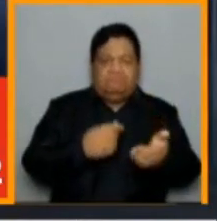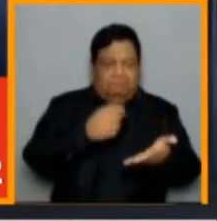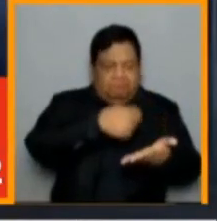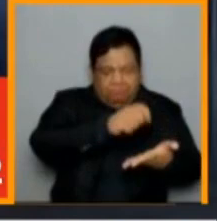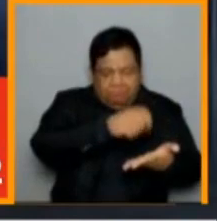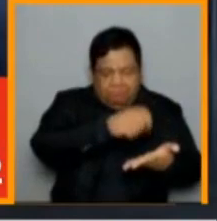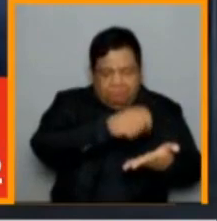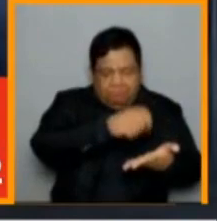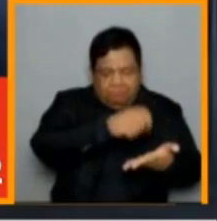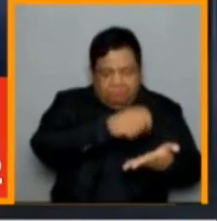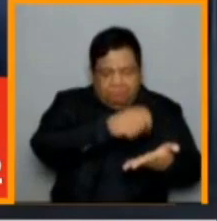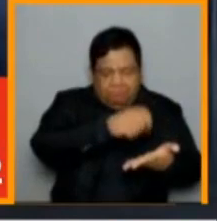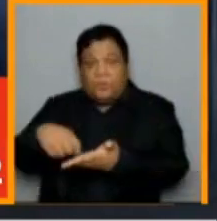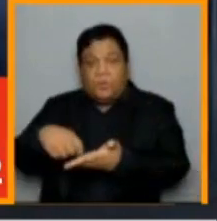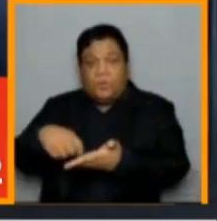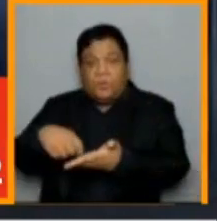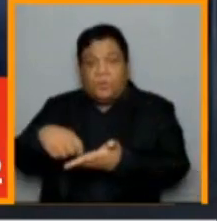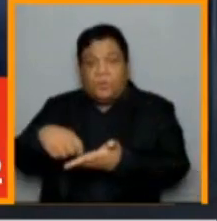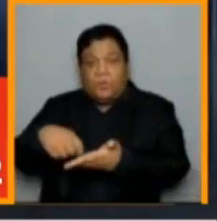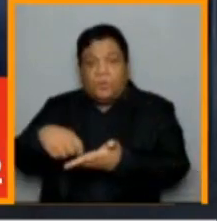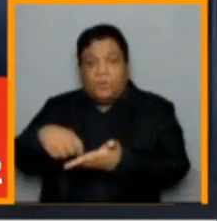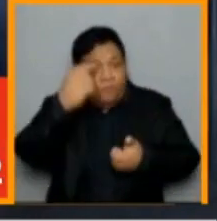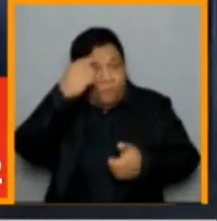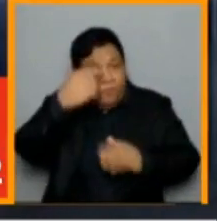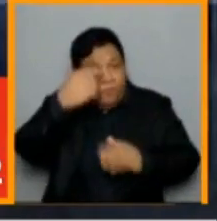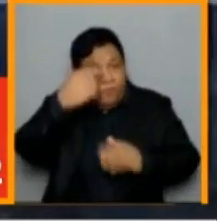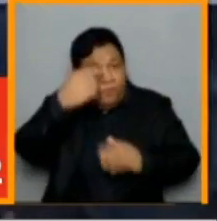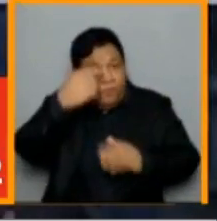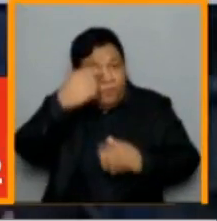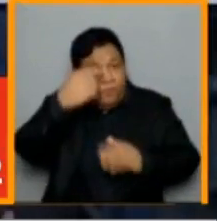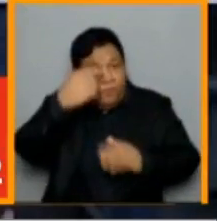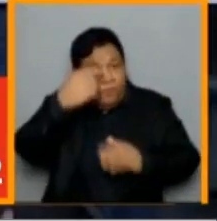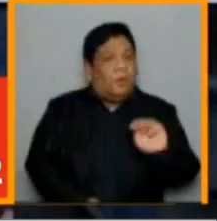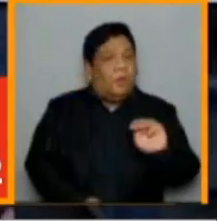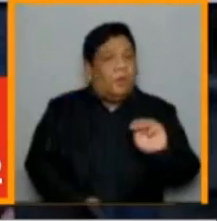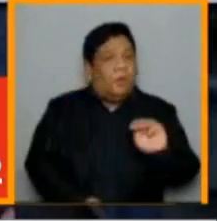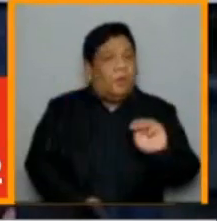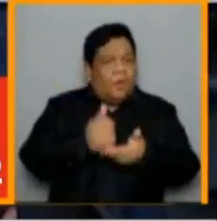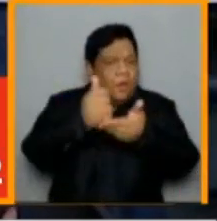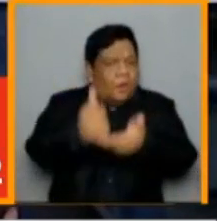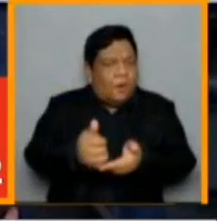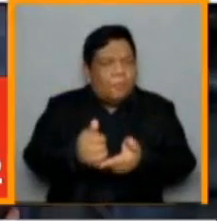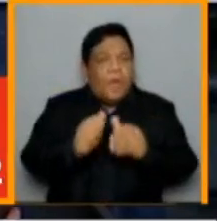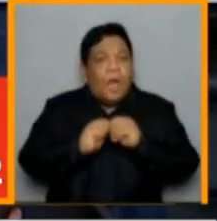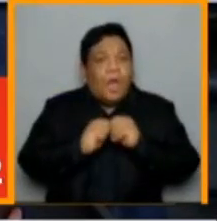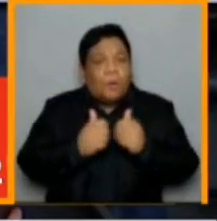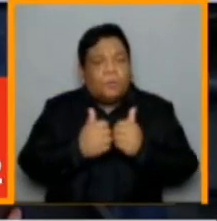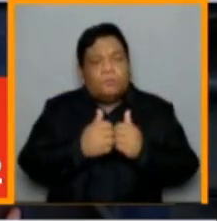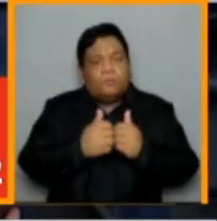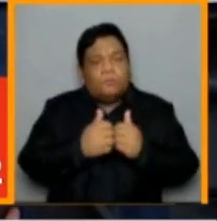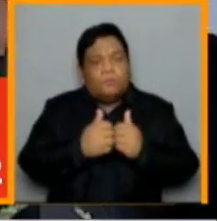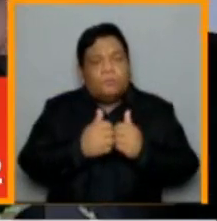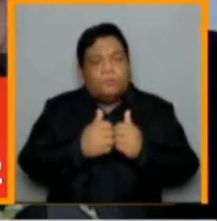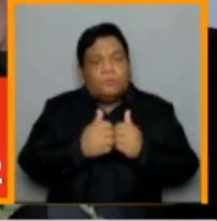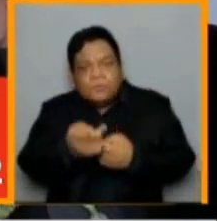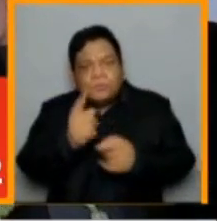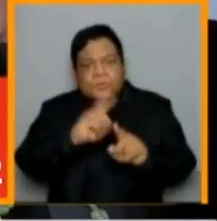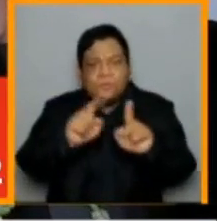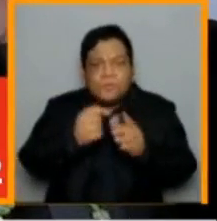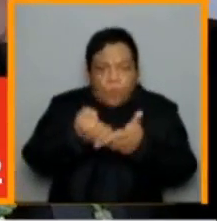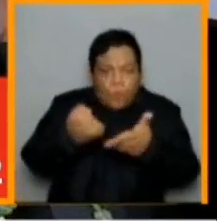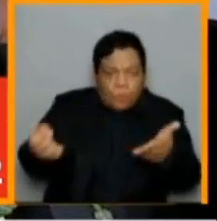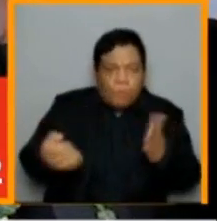partner, titiyakin ng AMA ang malinis na eleksyon sa pamamagitan ng pagpapahiram ng equipment at technical expertise